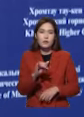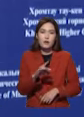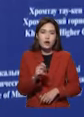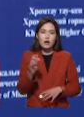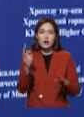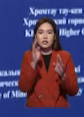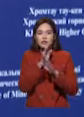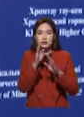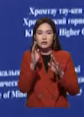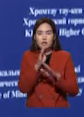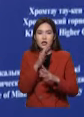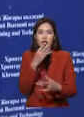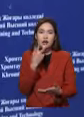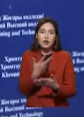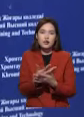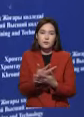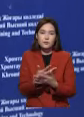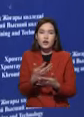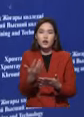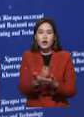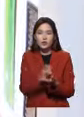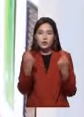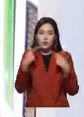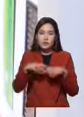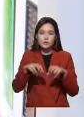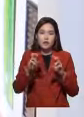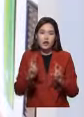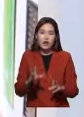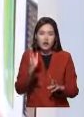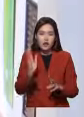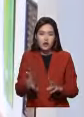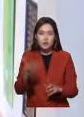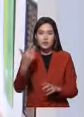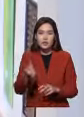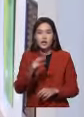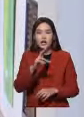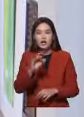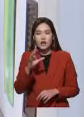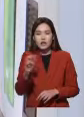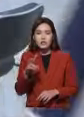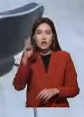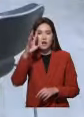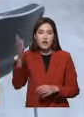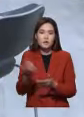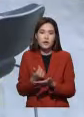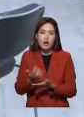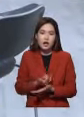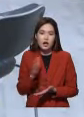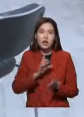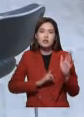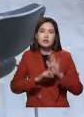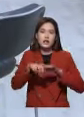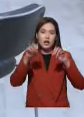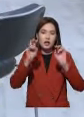ба, жұмыстан шыға ма, осындай сұрақтар болады. Бұл заң жобасы қазір мәжілісте талқыланып жатыр. 55 жастан бастап арнайы